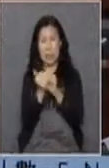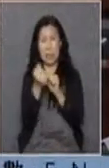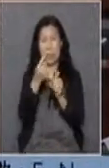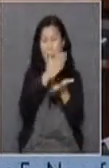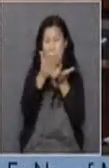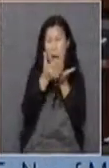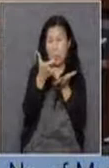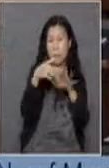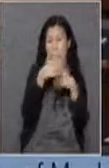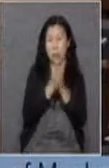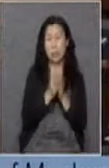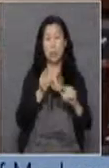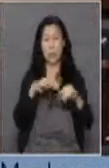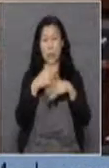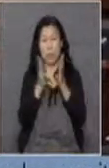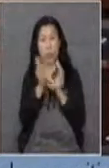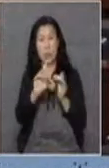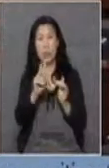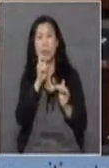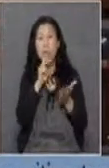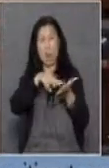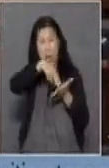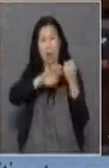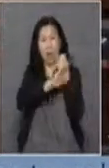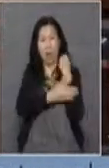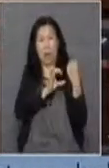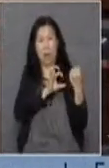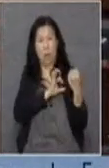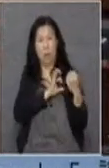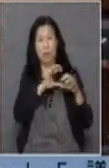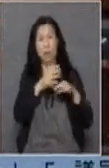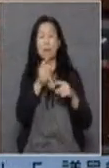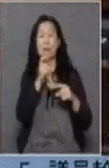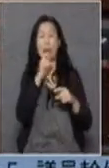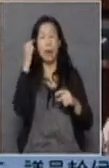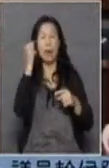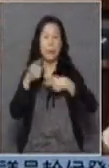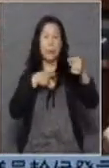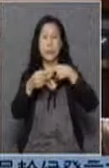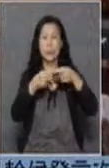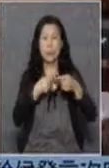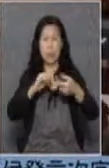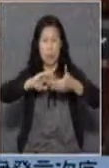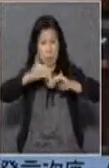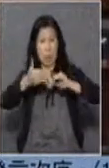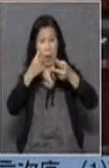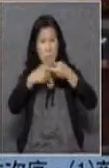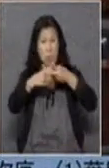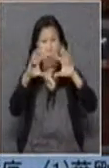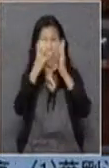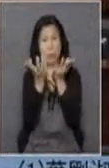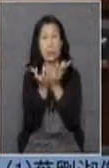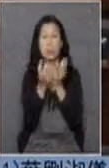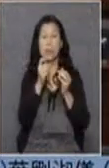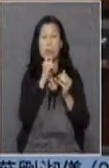的，所以在这方面我们跟我们立法会有些同事的意见呢是不是很一致。相反，公民党呢其实在